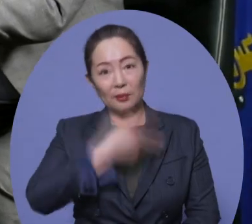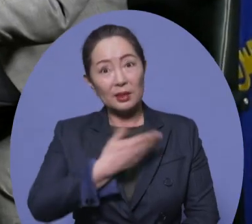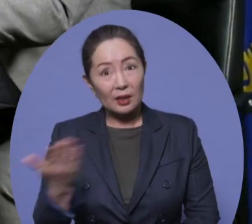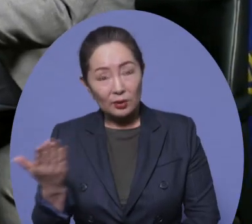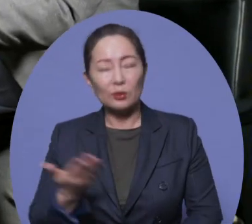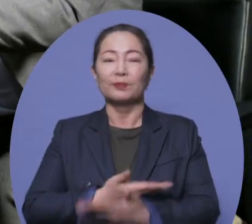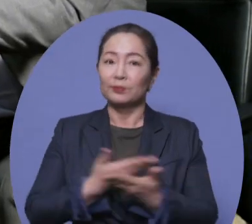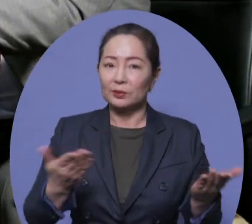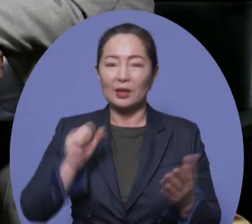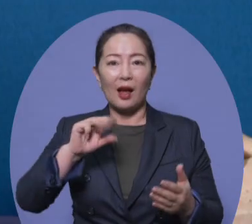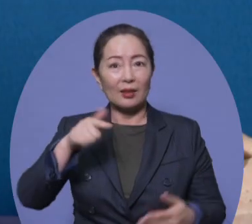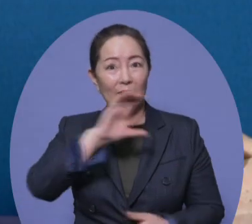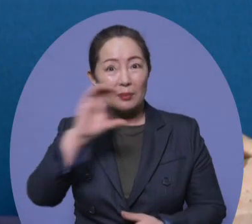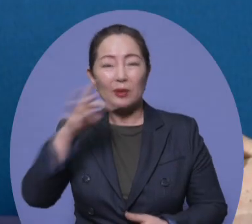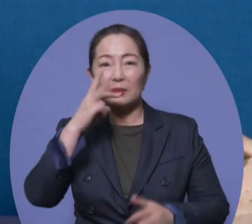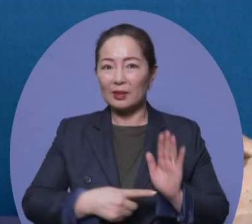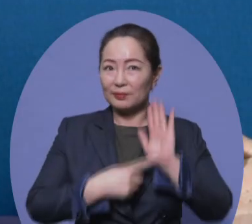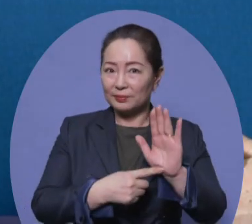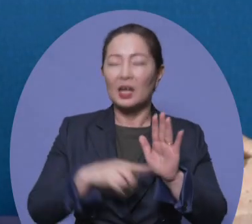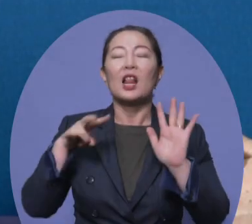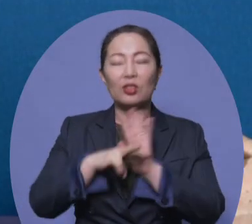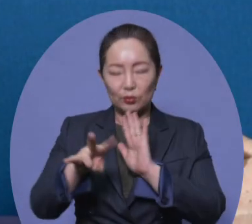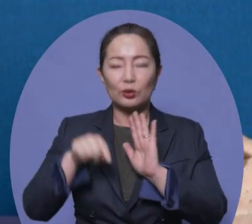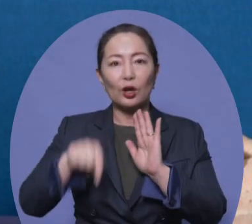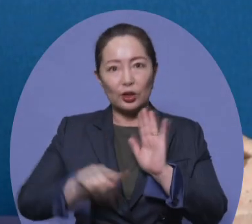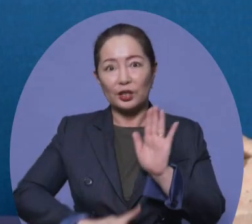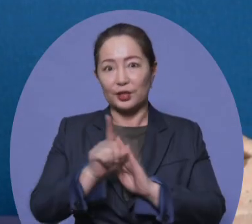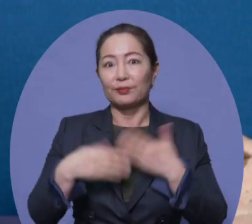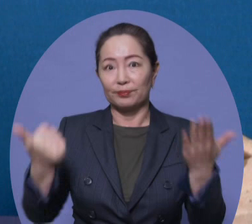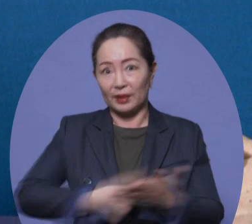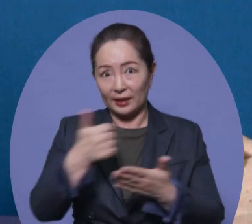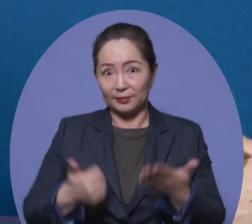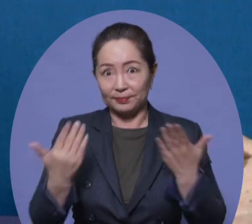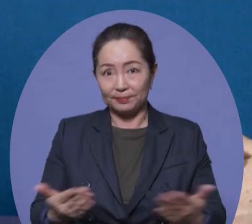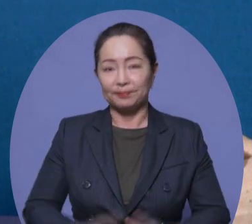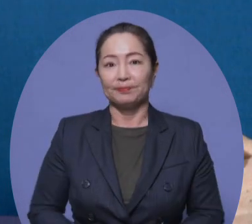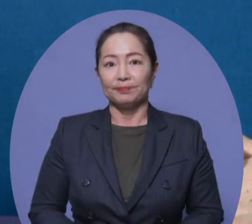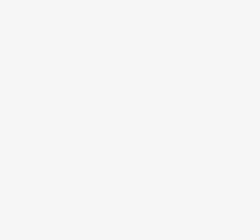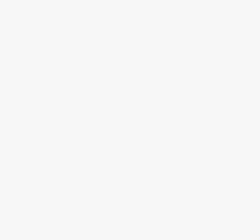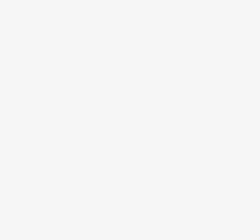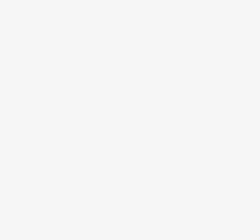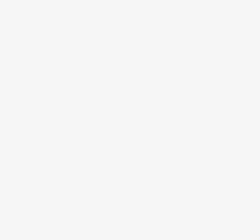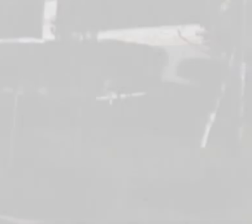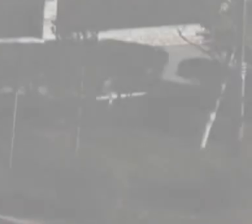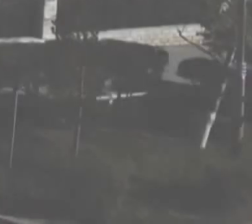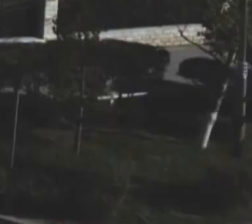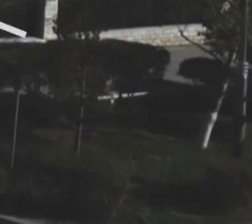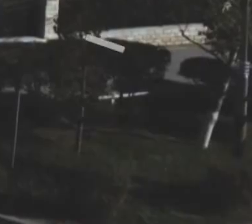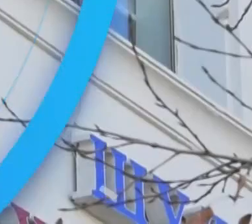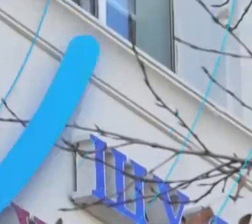Сайн байцгаана уу хүмүүс төзөгчтэй. Авлигатай тэмцэх газрын мэдээлэл нэвтрүүлгийн ээлж дугаар 5 хүн төрөхөд бэлэн боллоо.